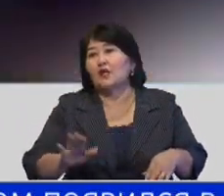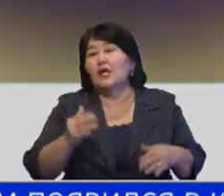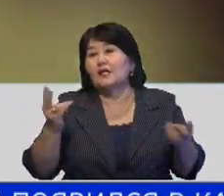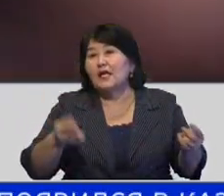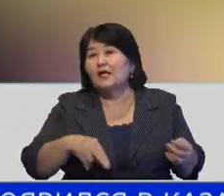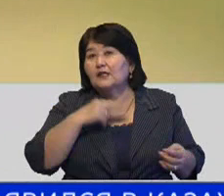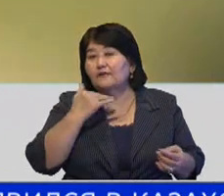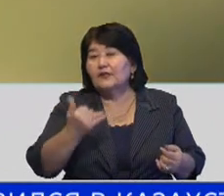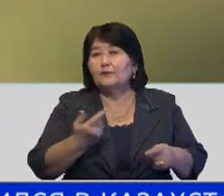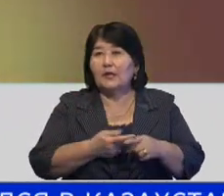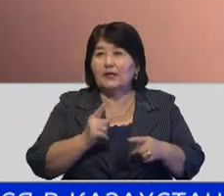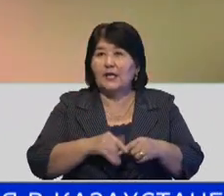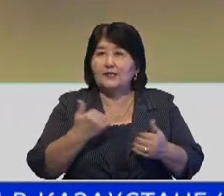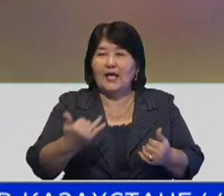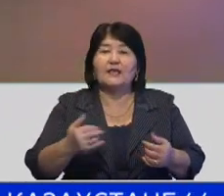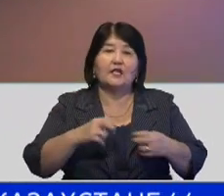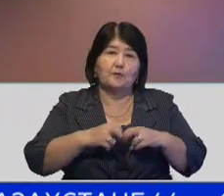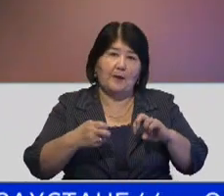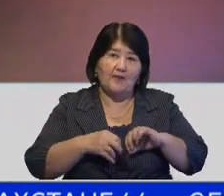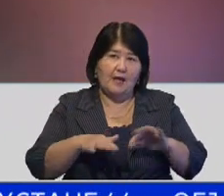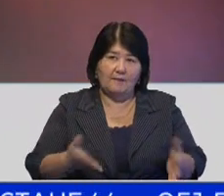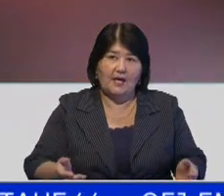надо уделить особое внимание данной